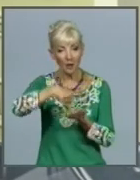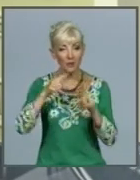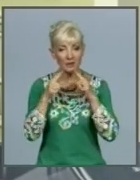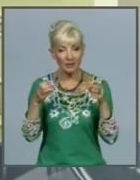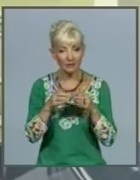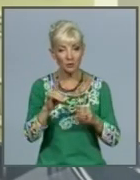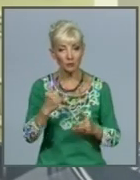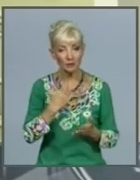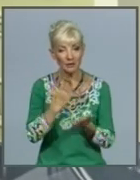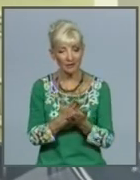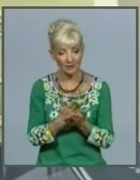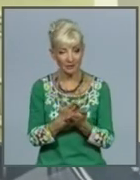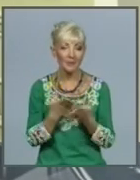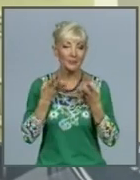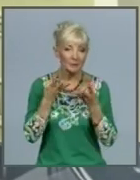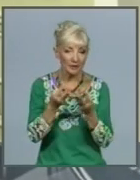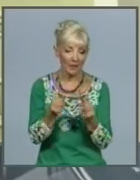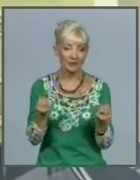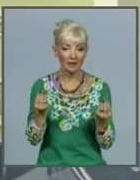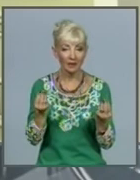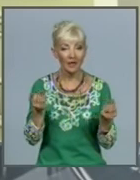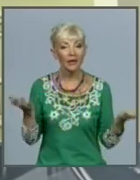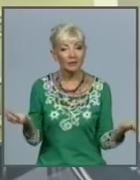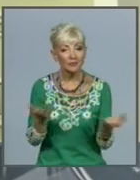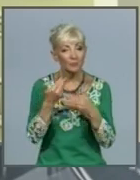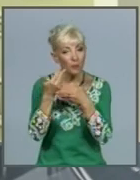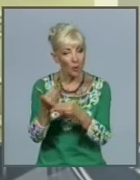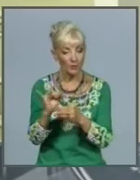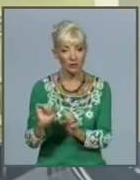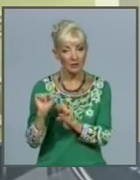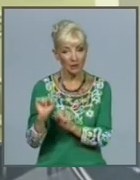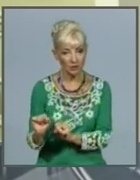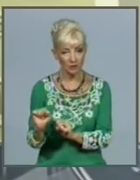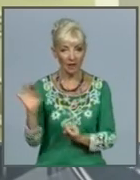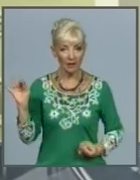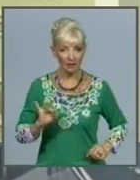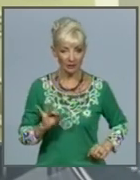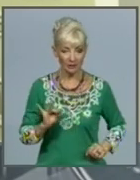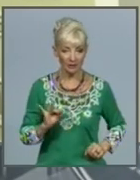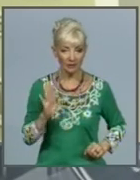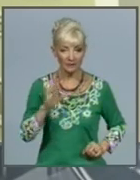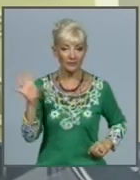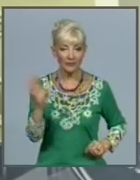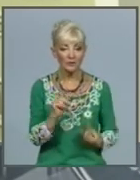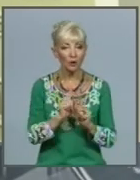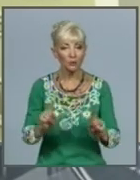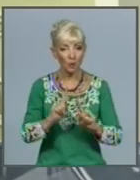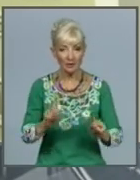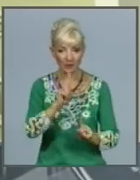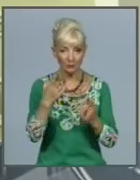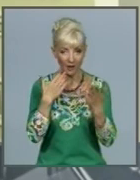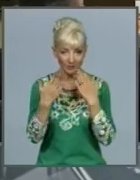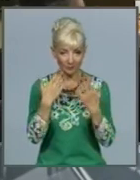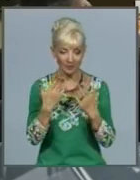сприяння і допомога і в засобах захисту, і в усіх нюансах, які стосуються несення служби в